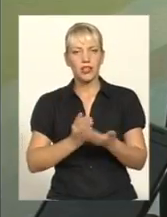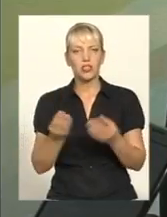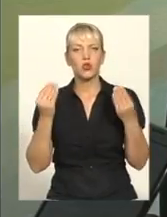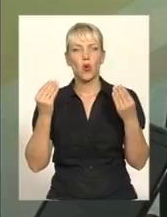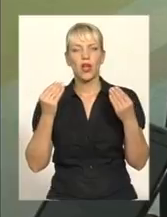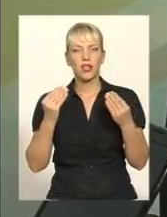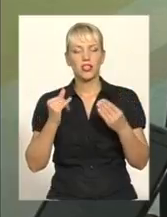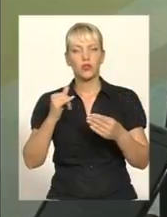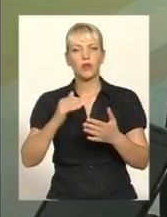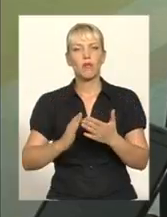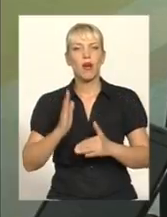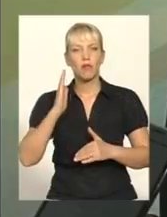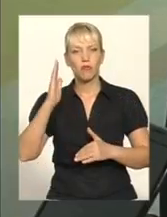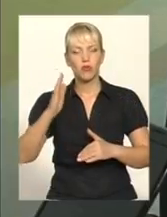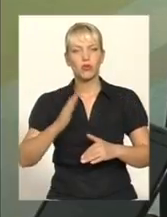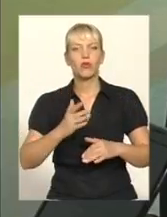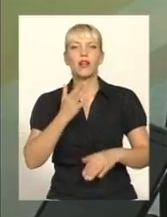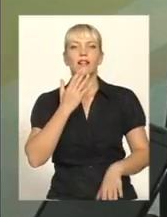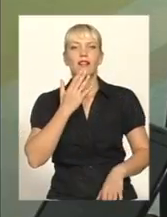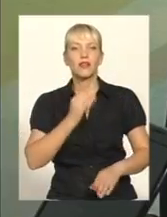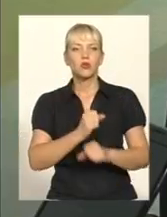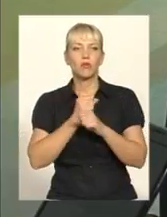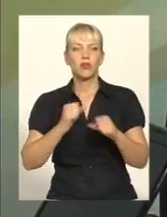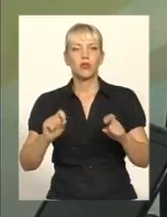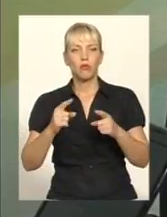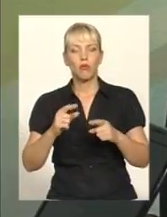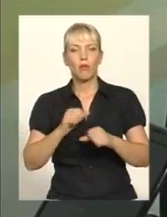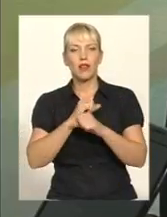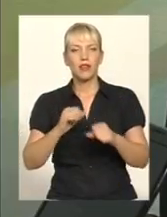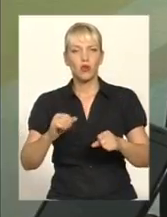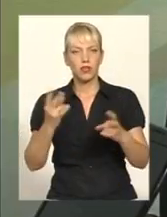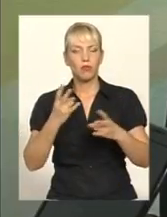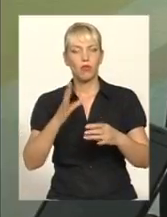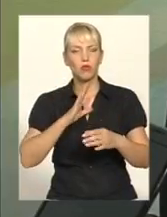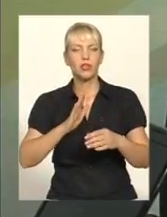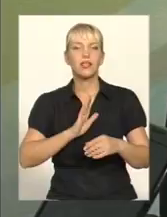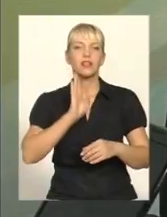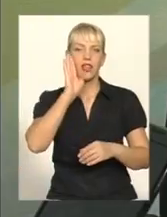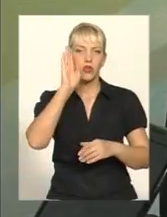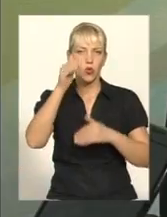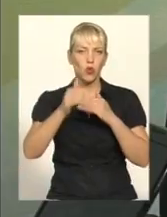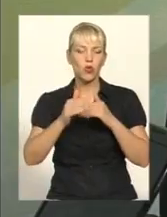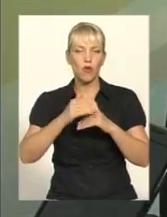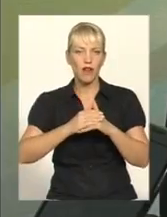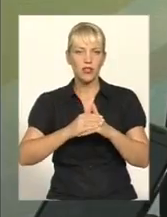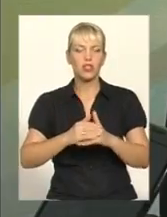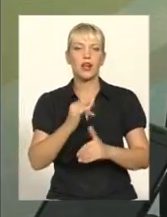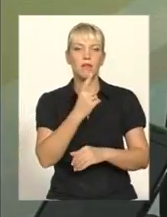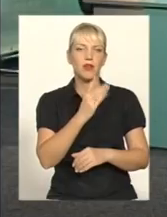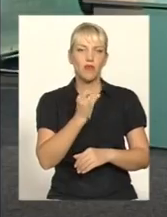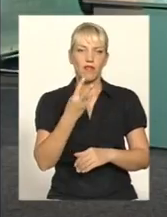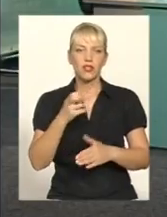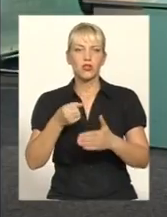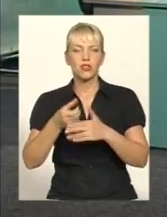націю патріотів. Тому патріотизм має бути зранку до вечора, від 1 вересня до закінчення травня.